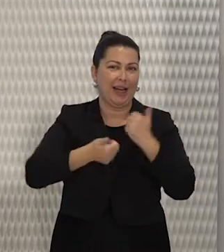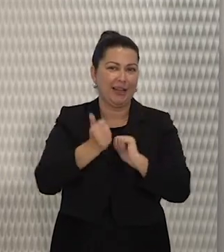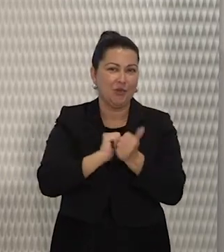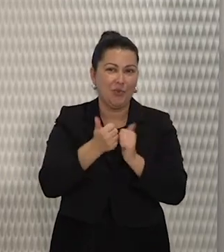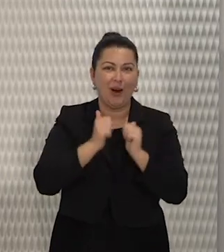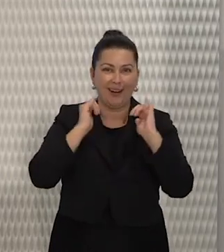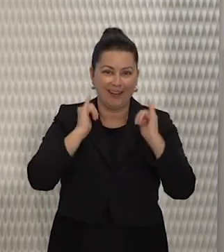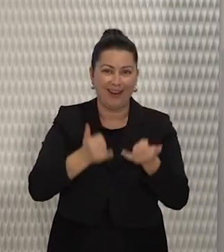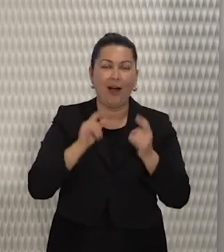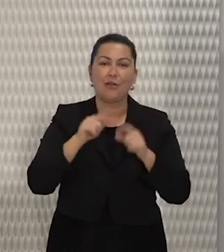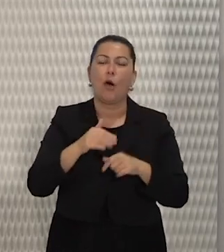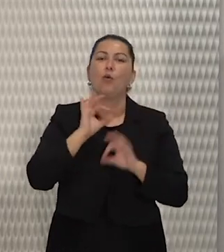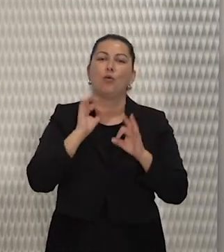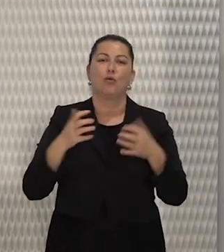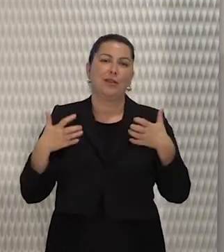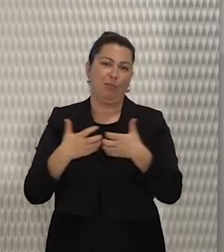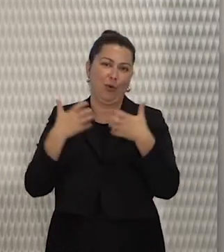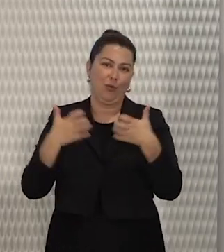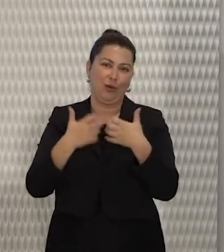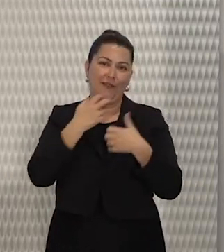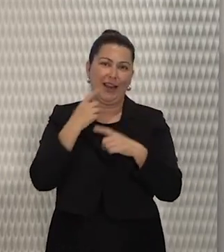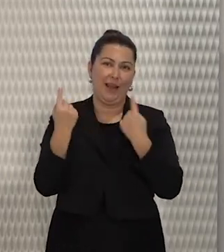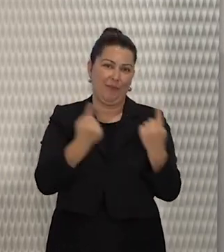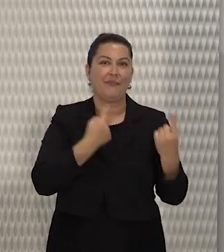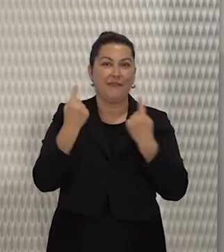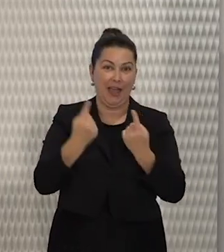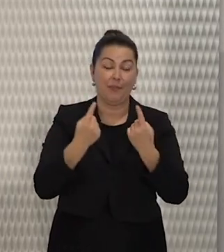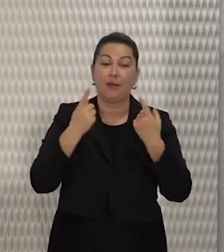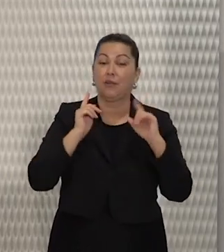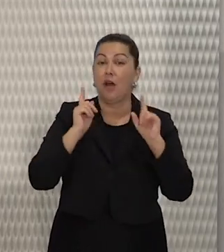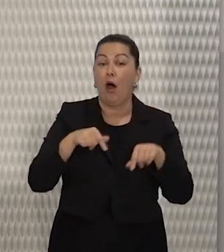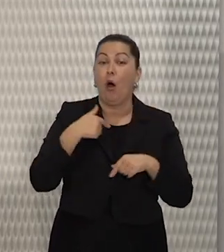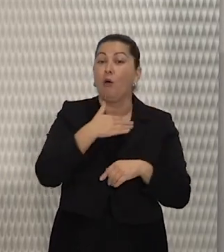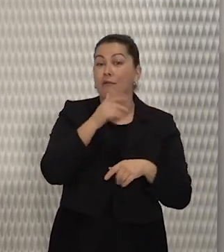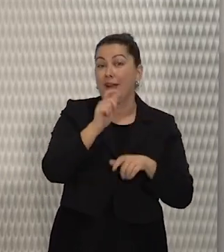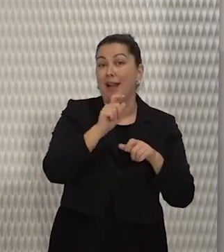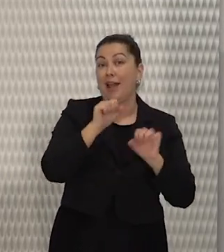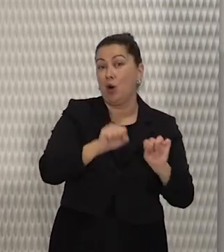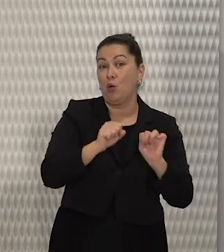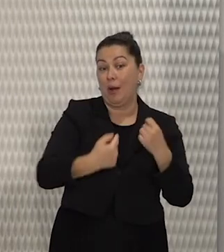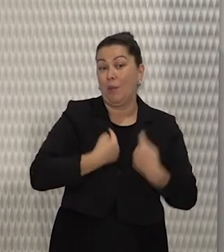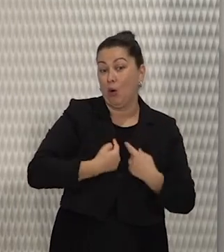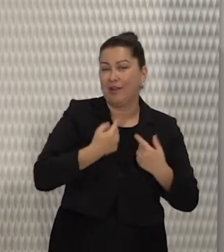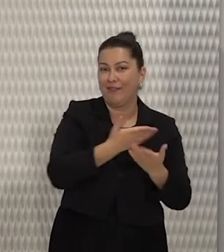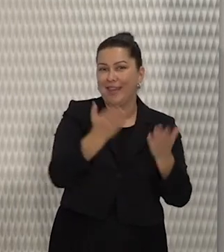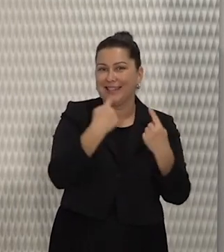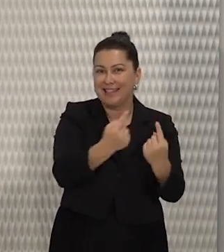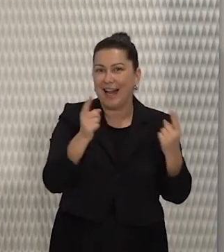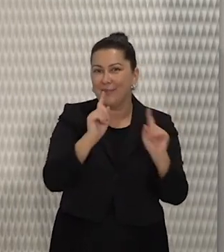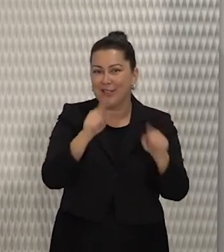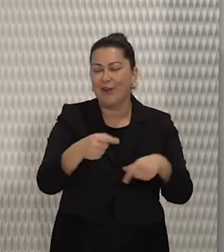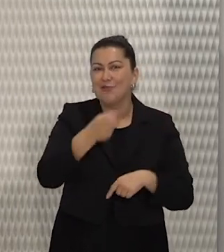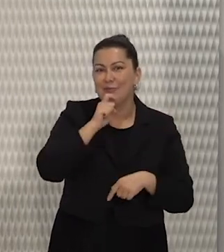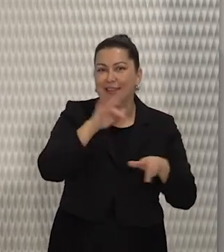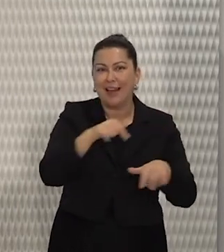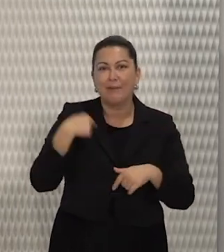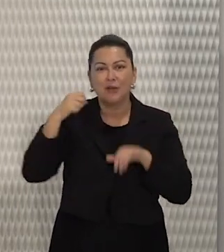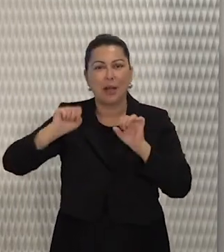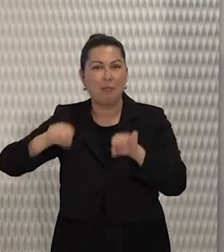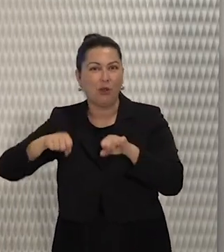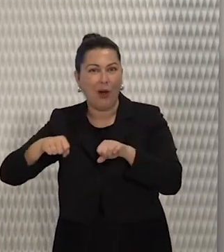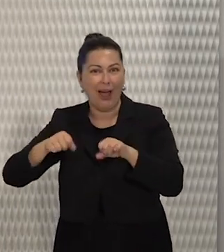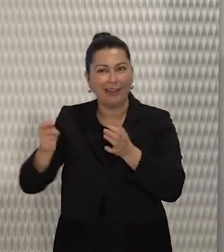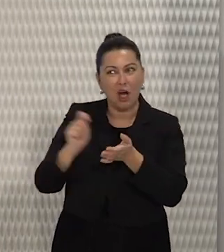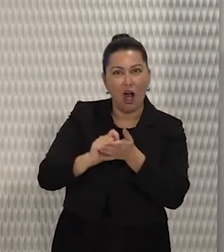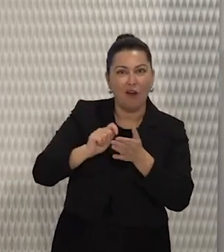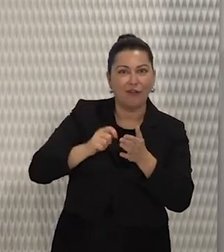wollen natürlich auch gute Produkte damit bewerben und letzten Endes auch Kunden motivieren, Spaß zu haben auf unseren Motorrädern. Aber wie es auch